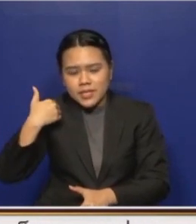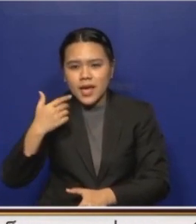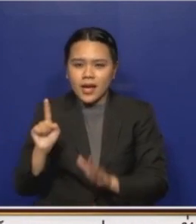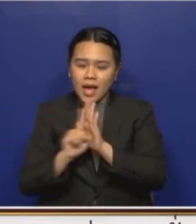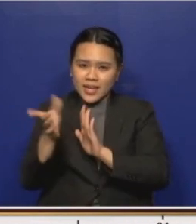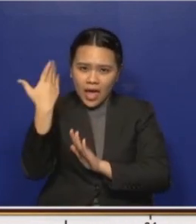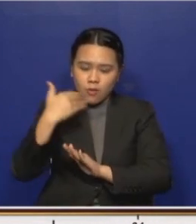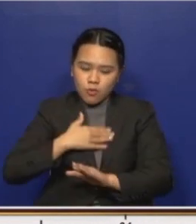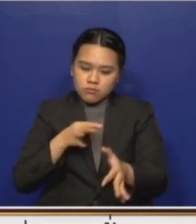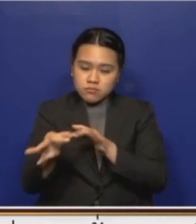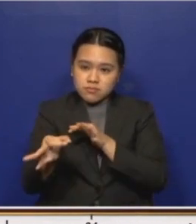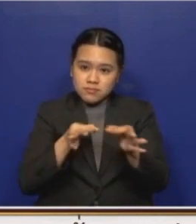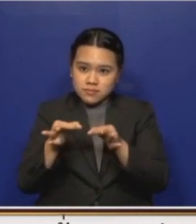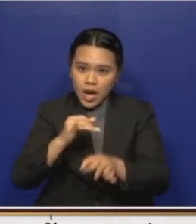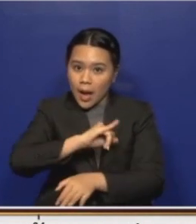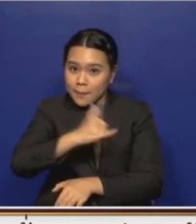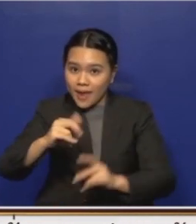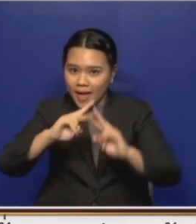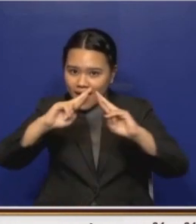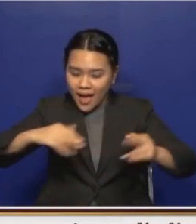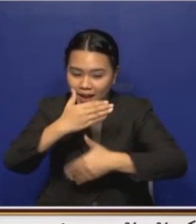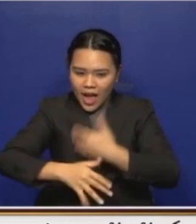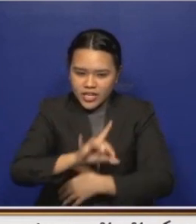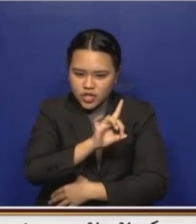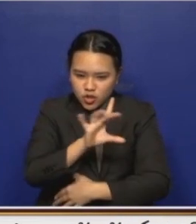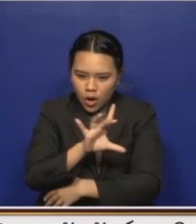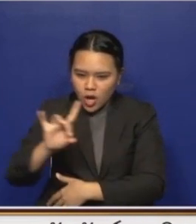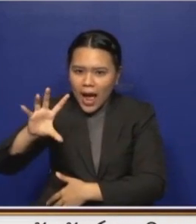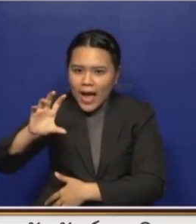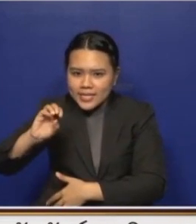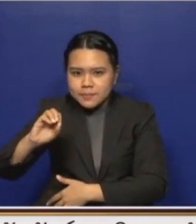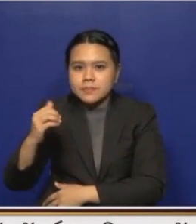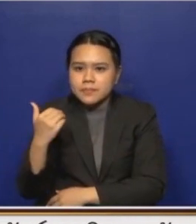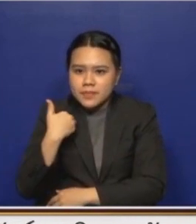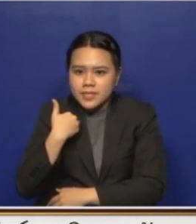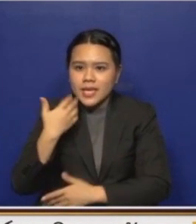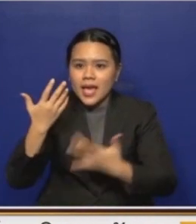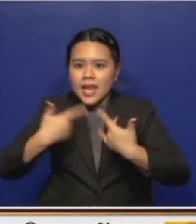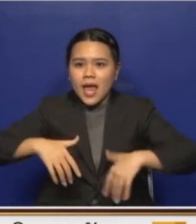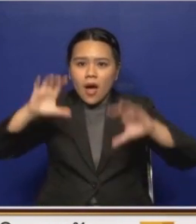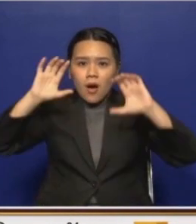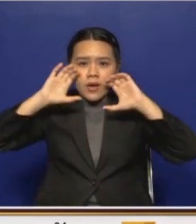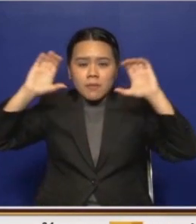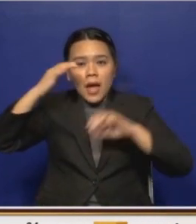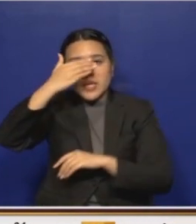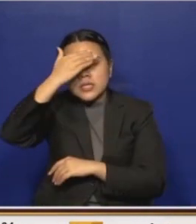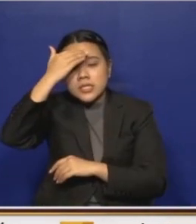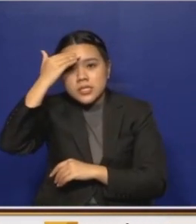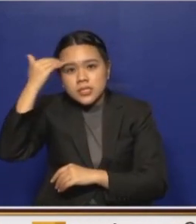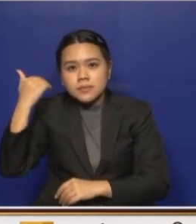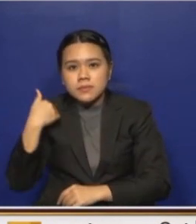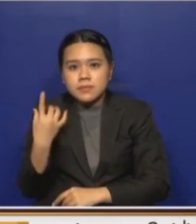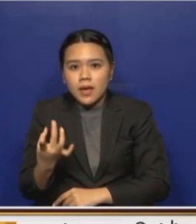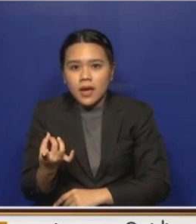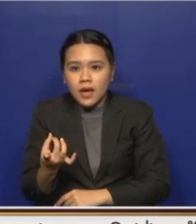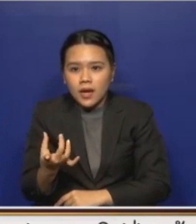ฮะคือการควบคุมค่าครองชีพให้คนไทยทั้งประเทศท่านดู20,000